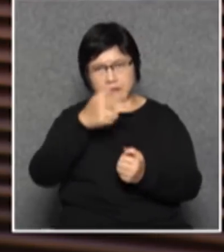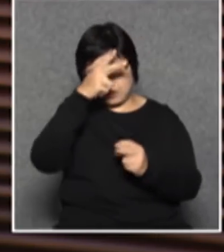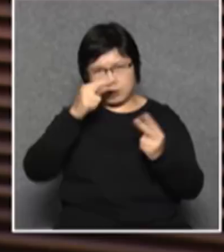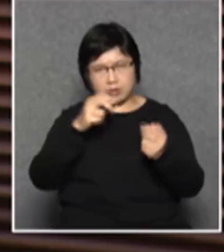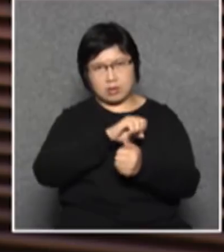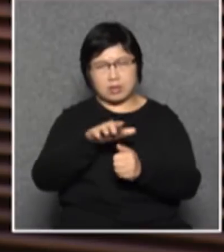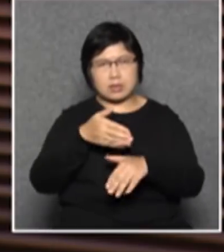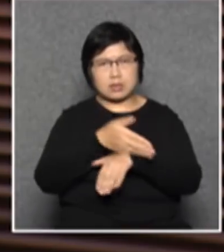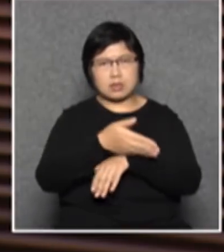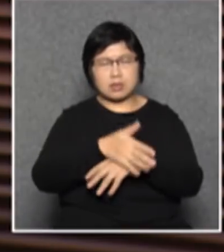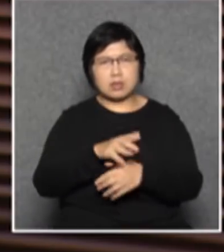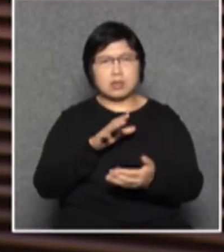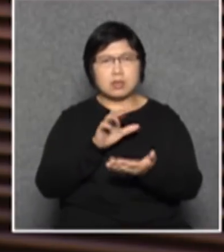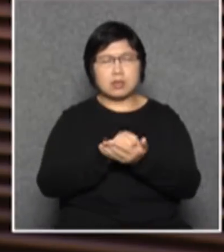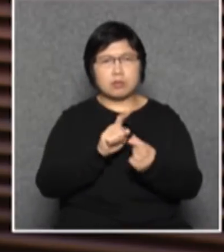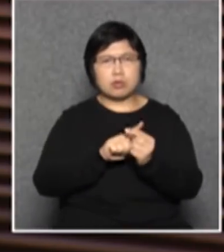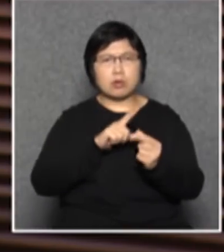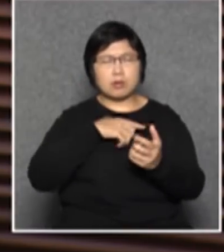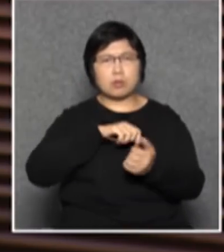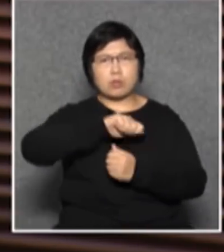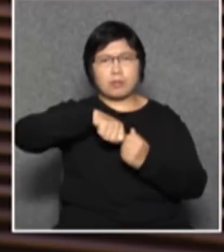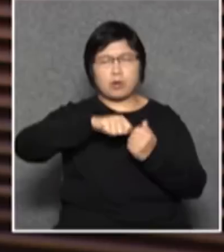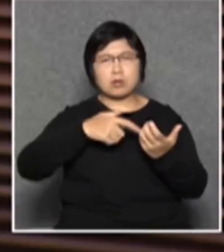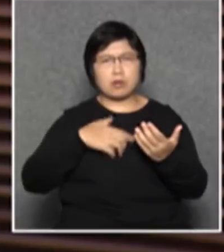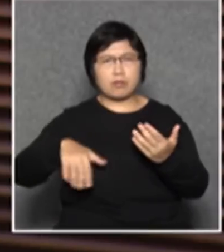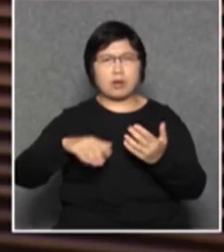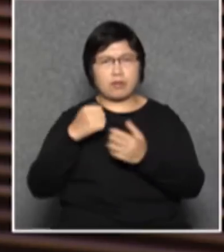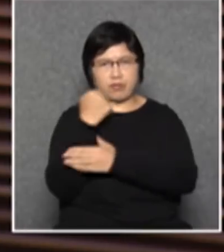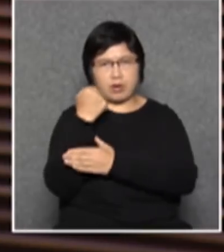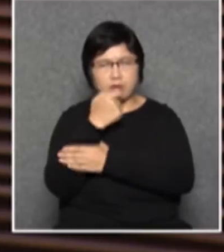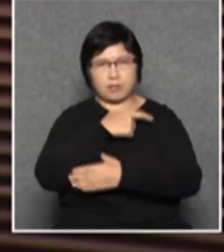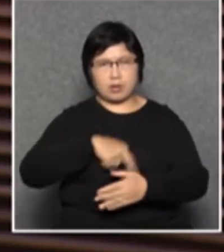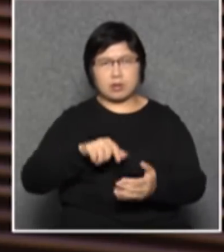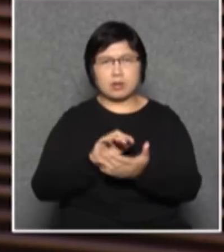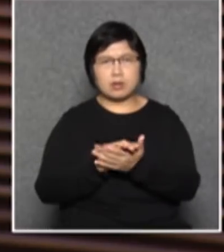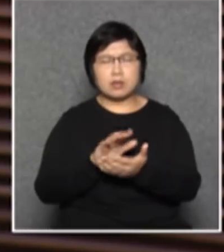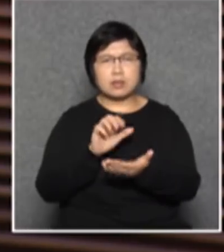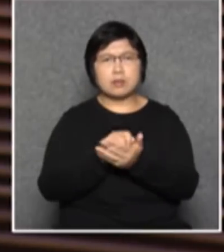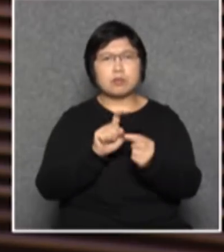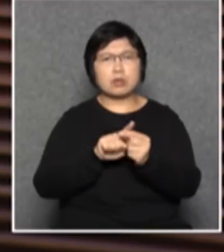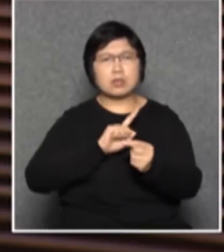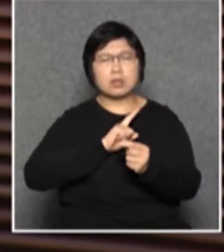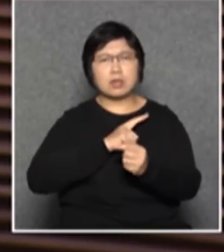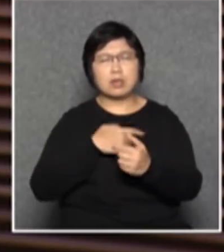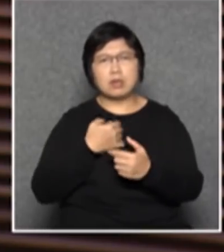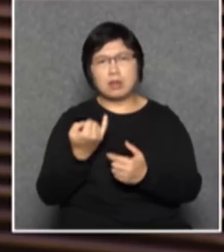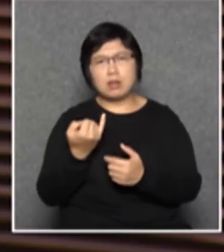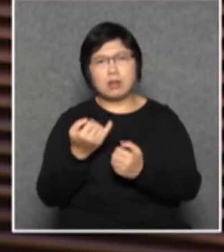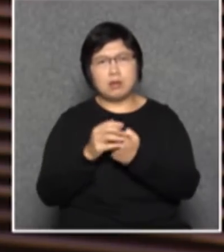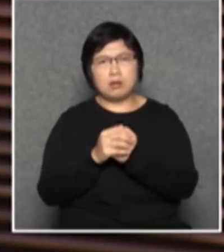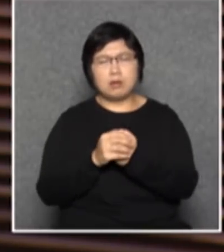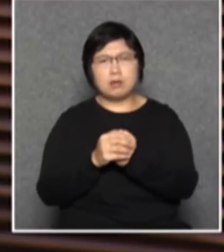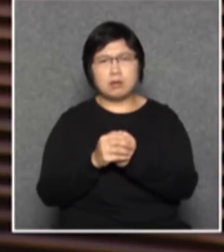中捆綁了反對派議員。總括來說，佔中這個自殘的行為不單止不能夠